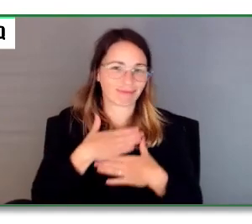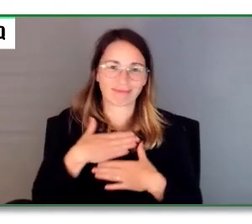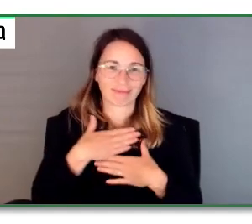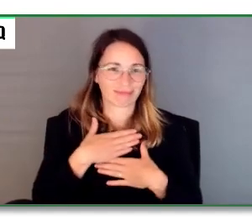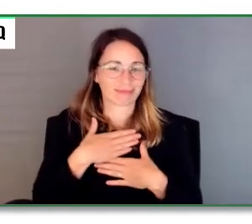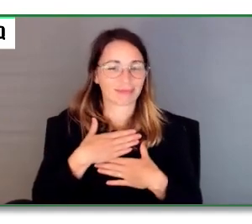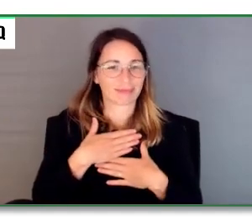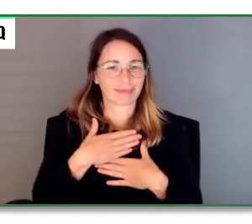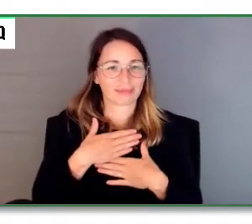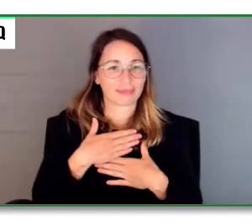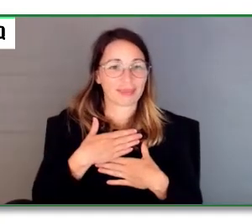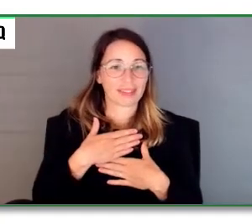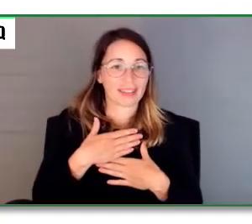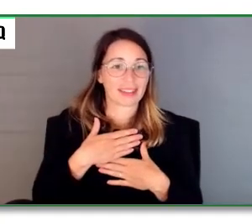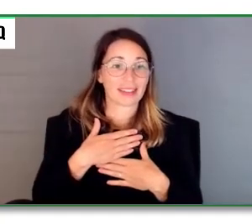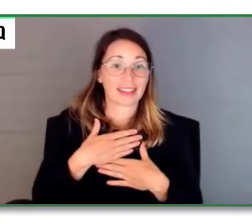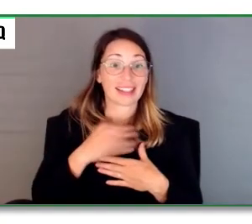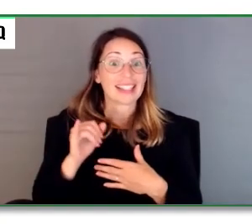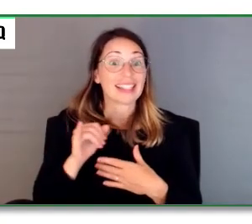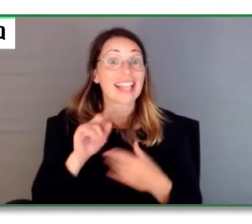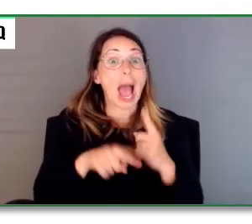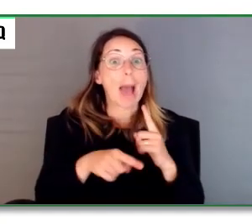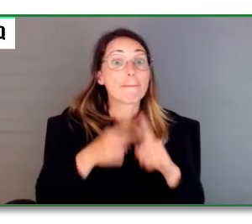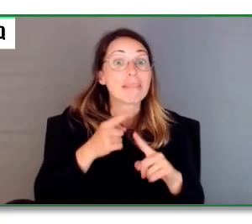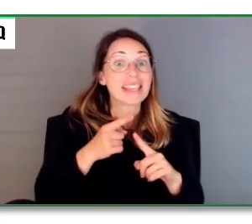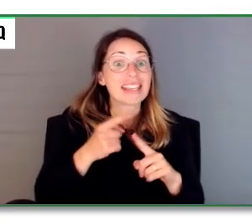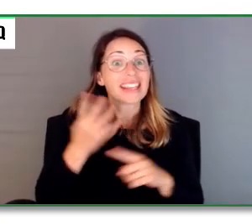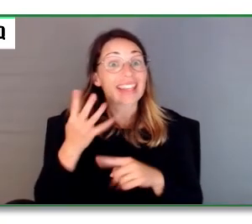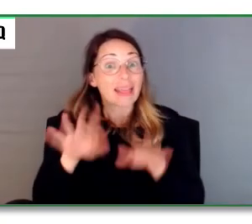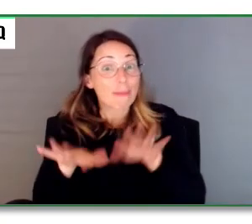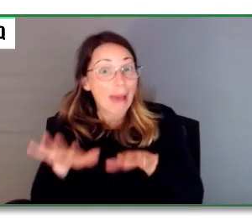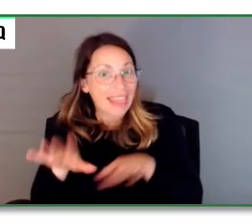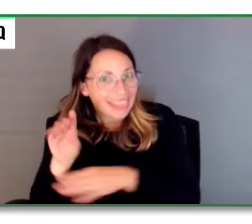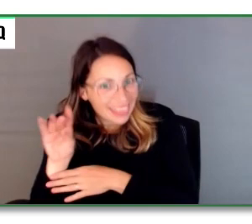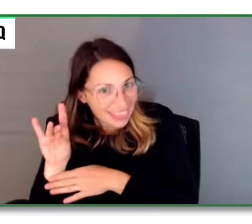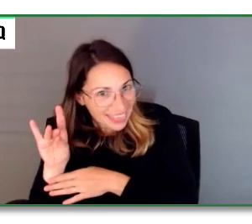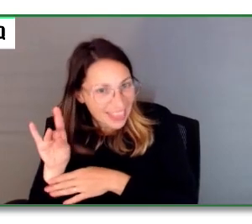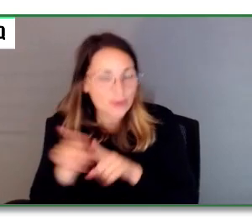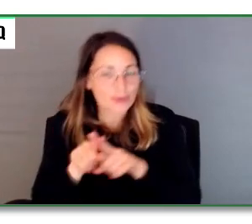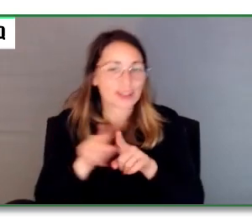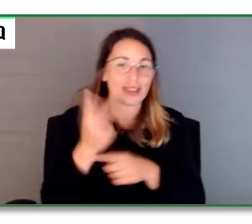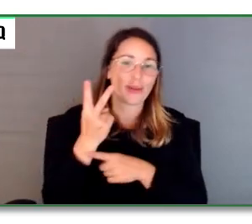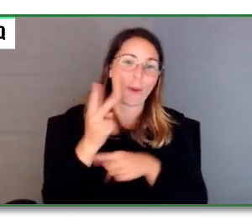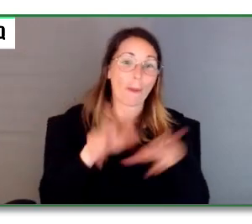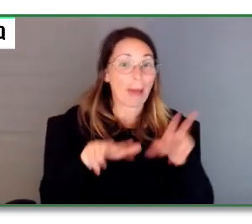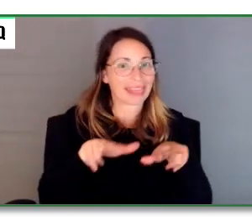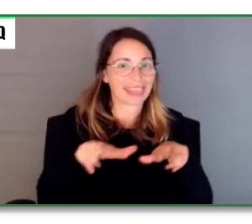amis à quatre pattes et les amis à deux pattes, voilà. Et même Rick Mercer,